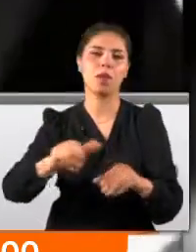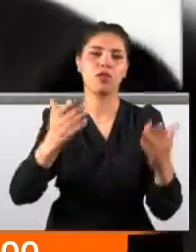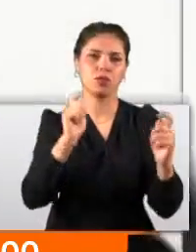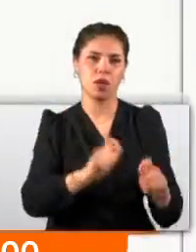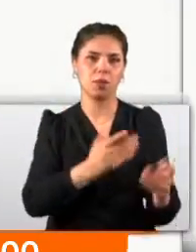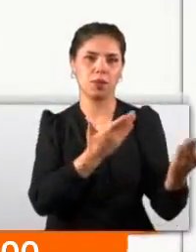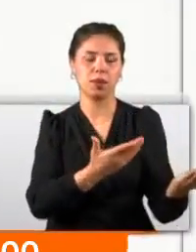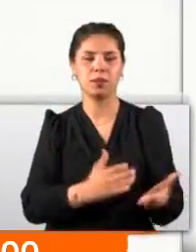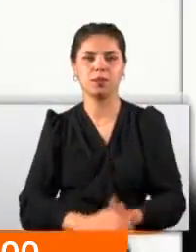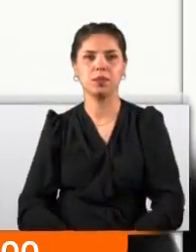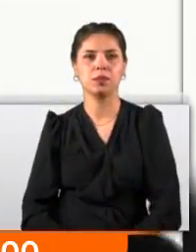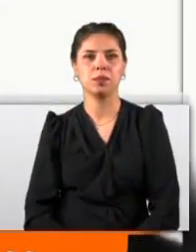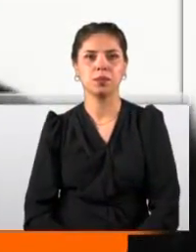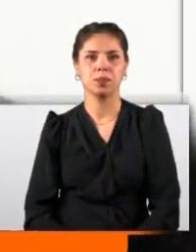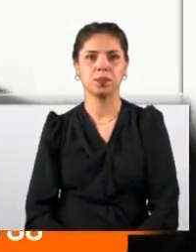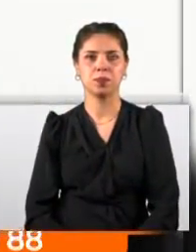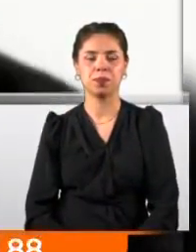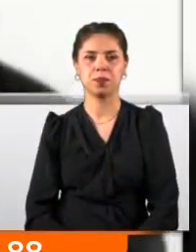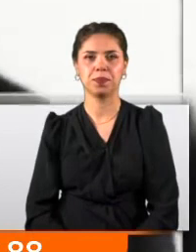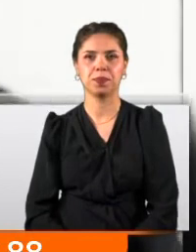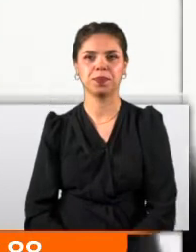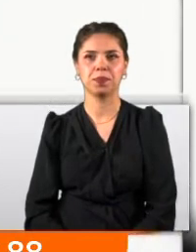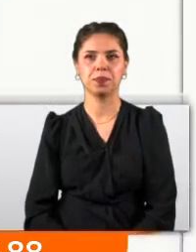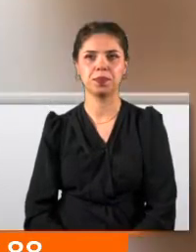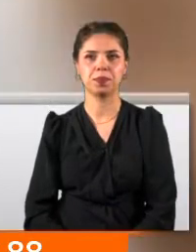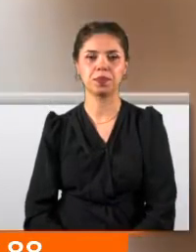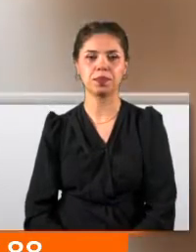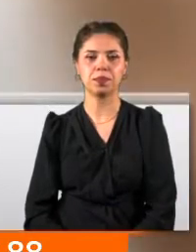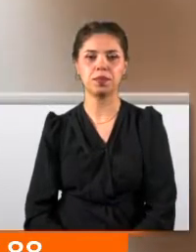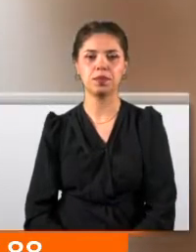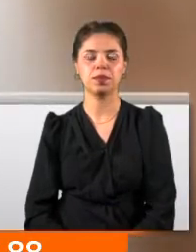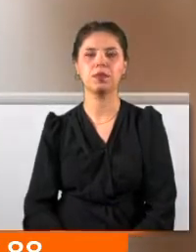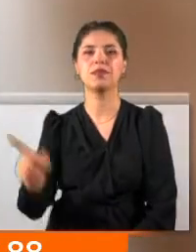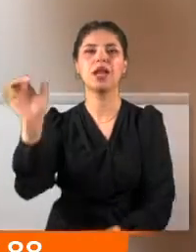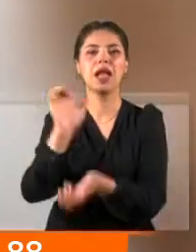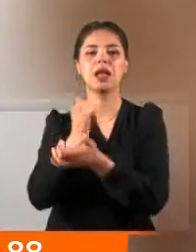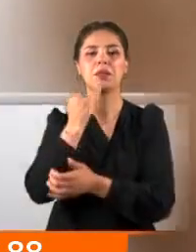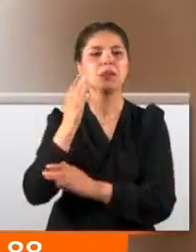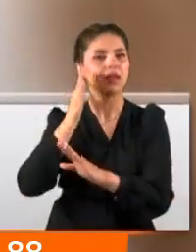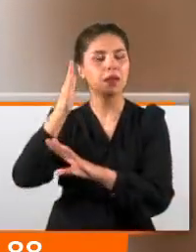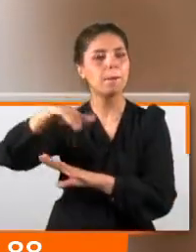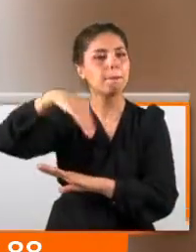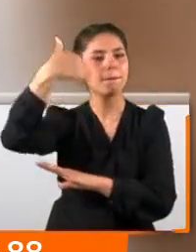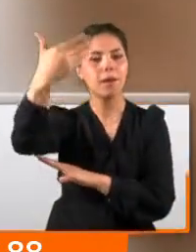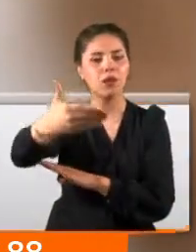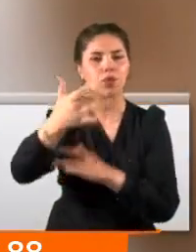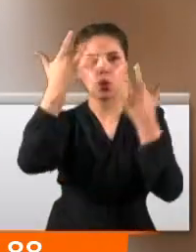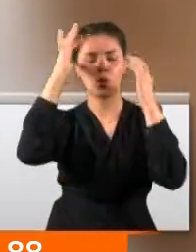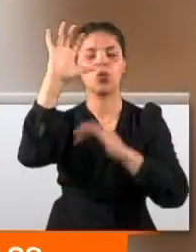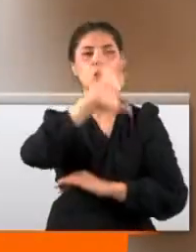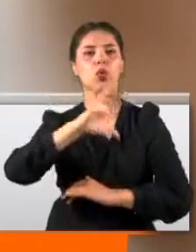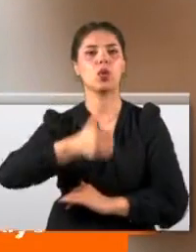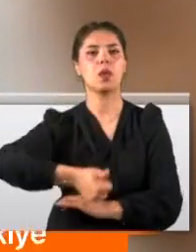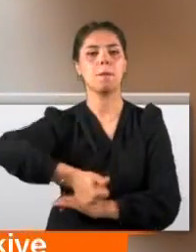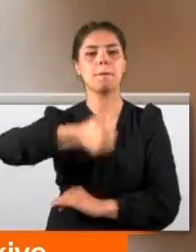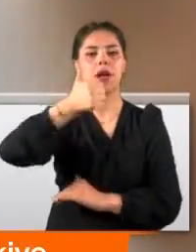Üzdüm yeter, üstüme var. Uğur ailesini ziyaret edenlerden biri de Kültür ve Turizm